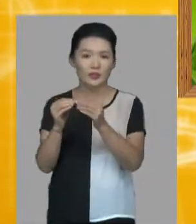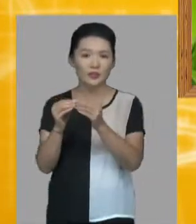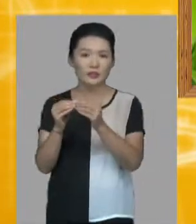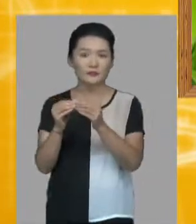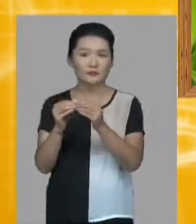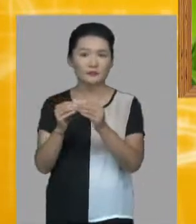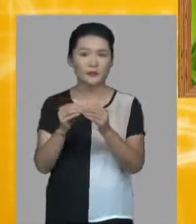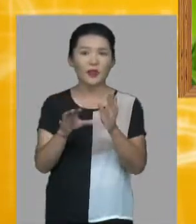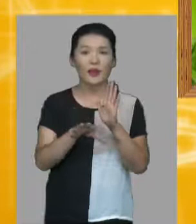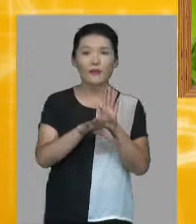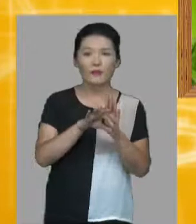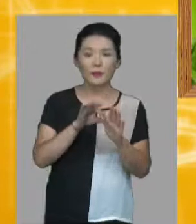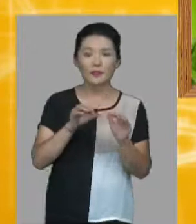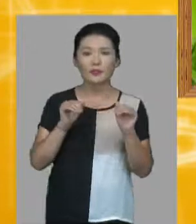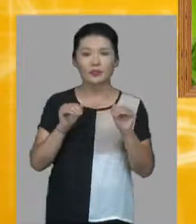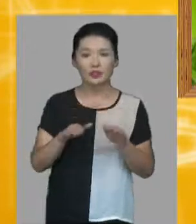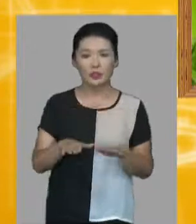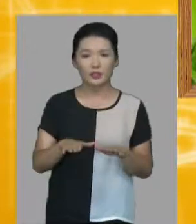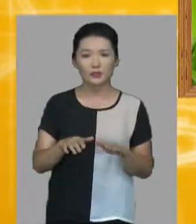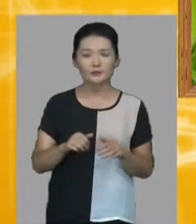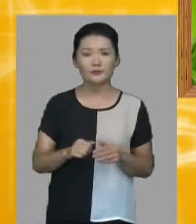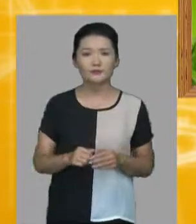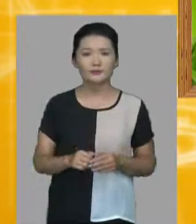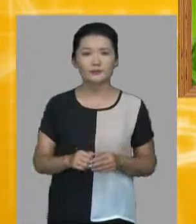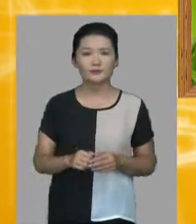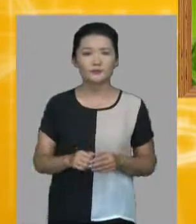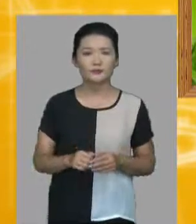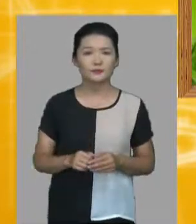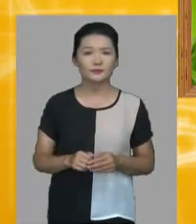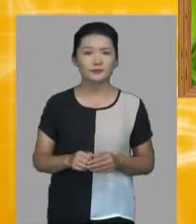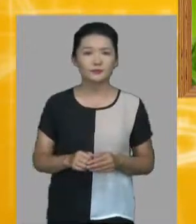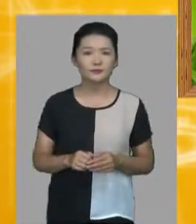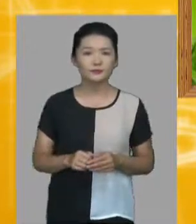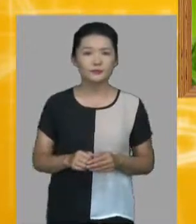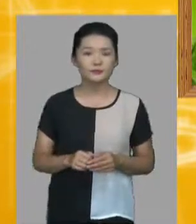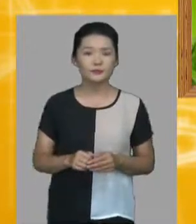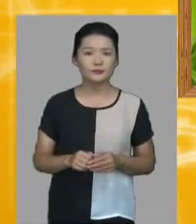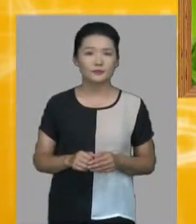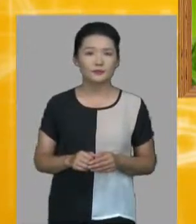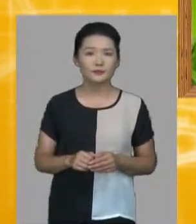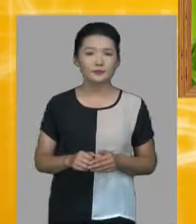10. Выберите верное решение.